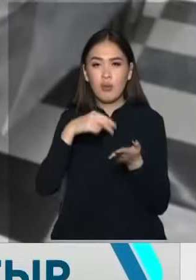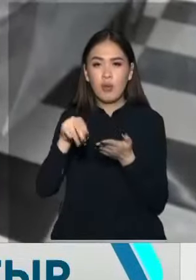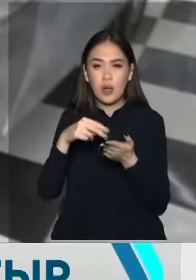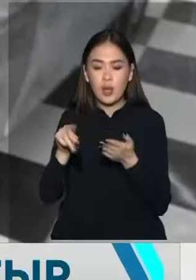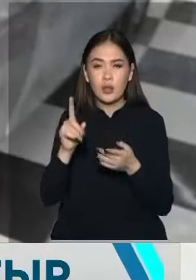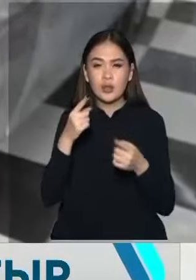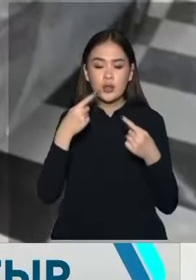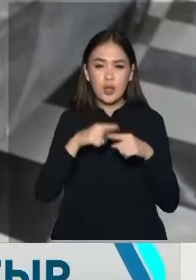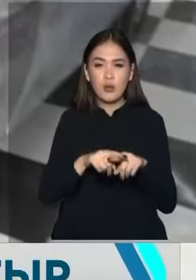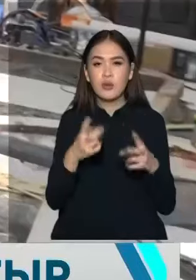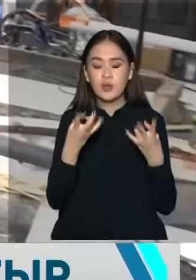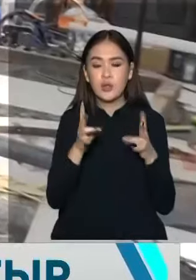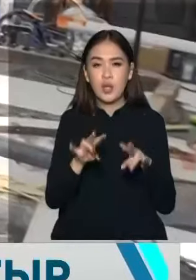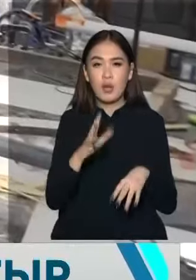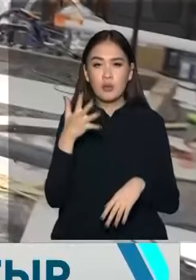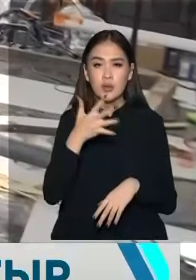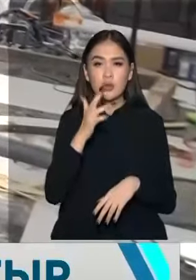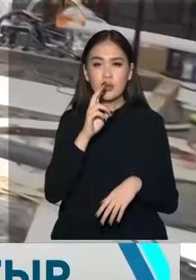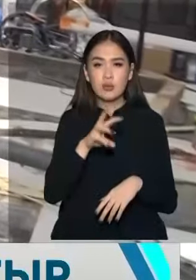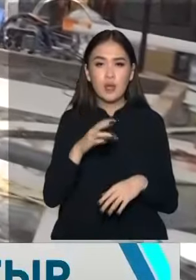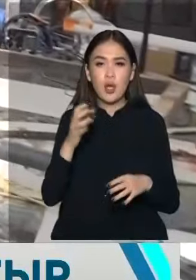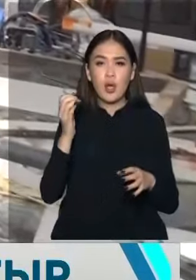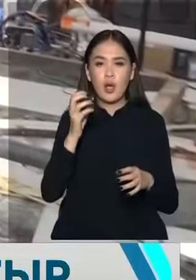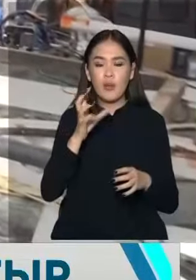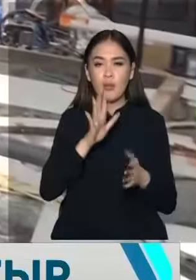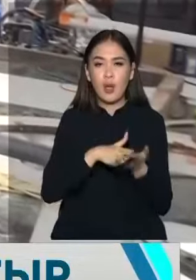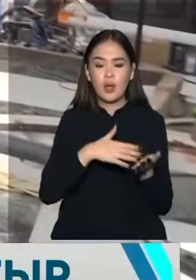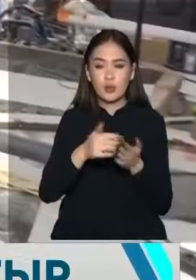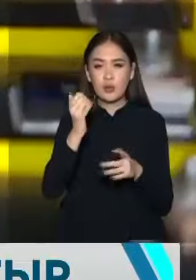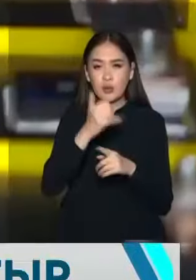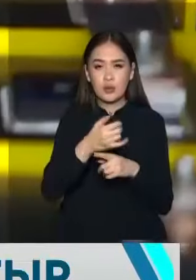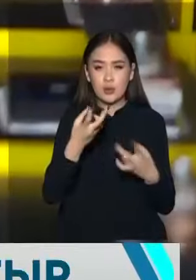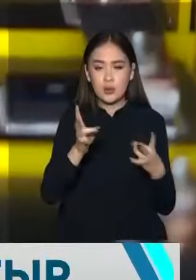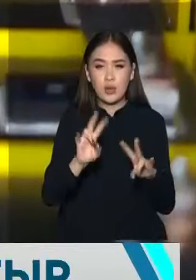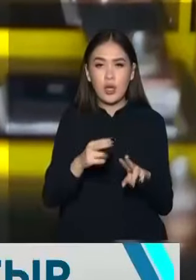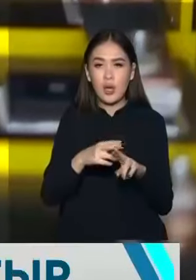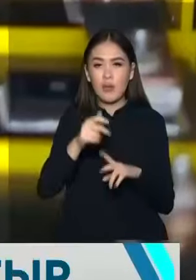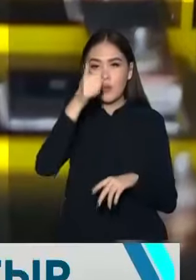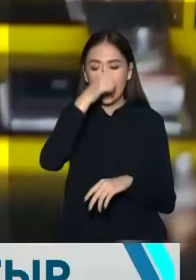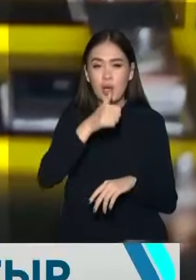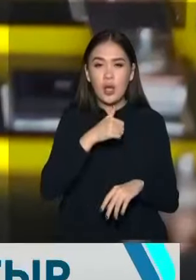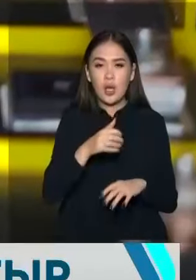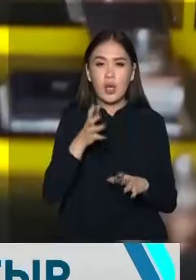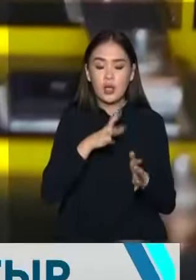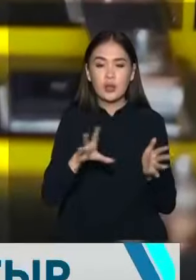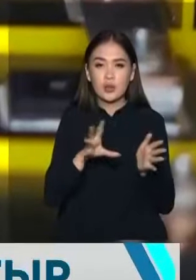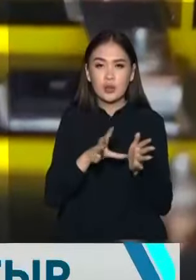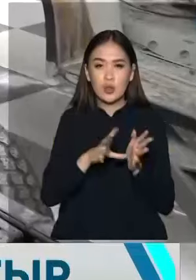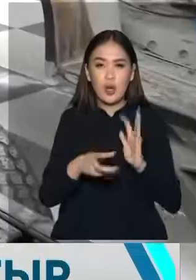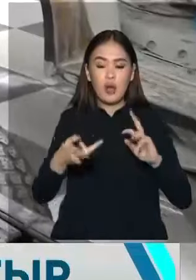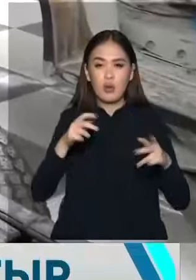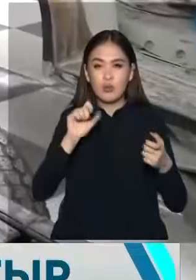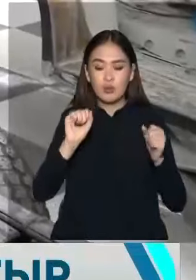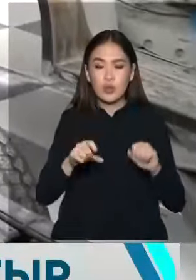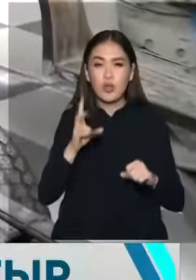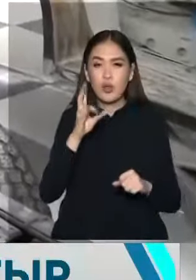Қозғалтқышқа әдеттегідей әр 5000 шақырым сайын май құюдың қажеті жоқ. Мамандар кез келген көлікті бір айда электромобильге айналдыруға болатынын айтады.